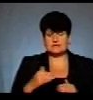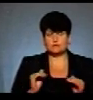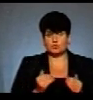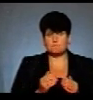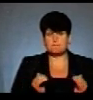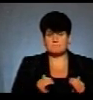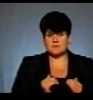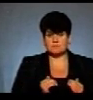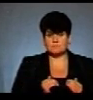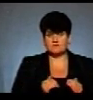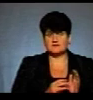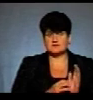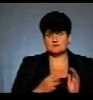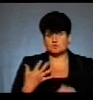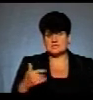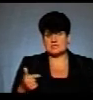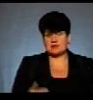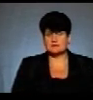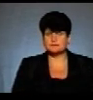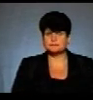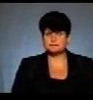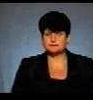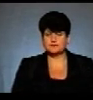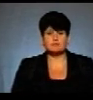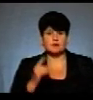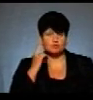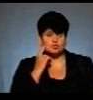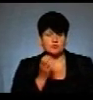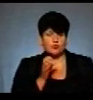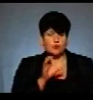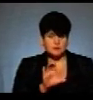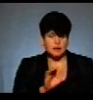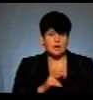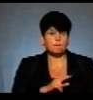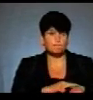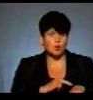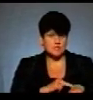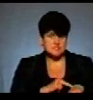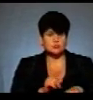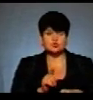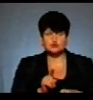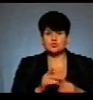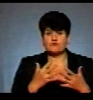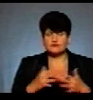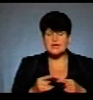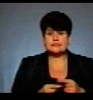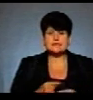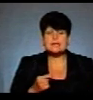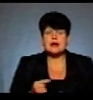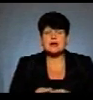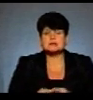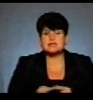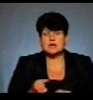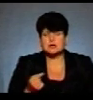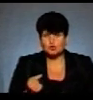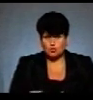мінімум доходів громадян або 850 гривень. Ми почули в коментарі поліцейського, що от вже наслідком,